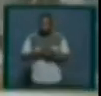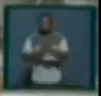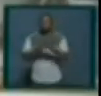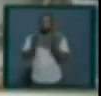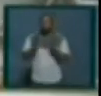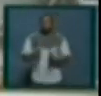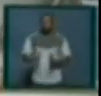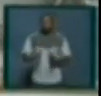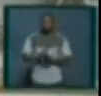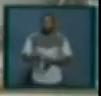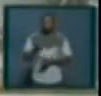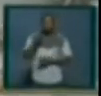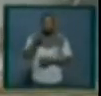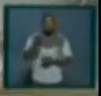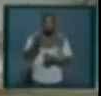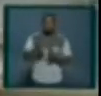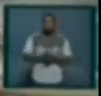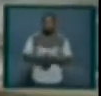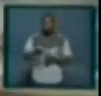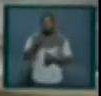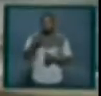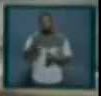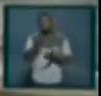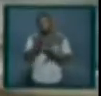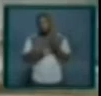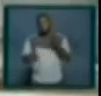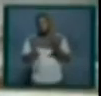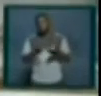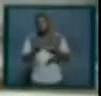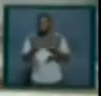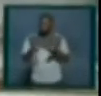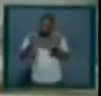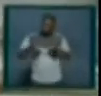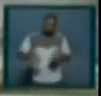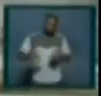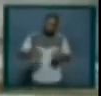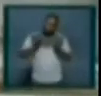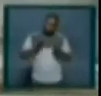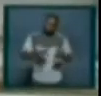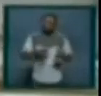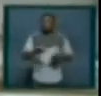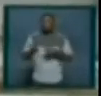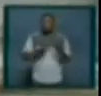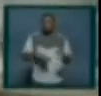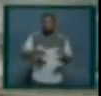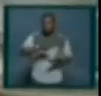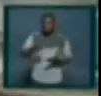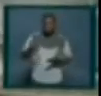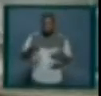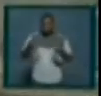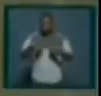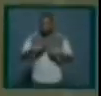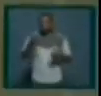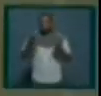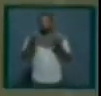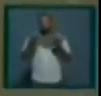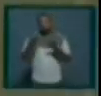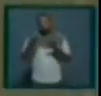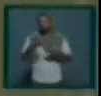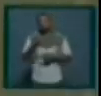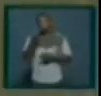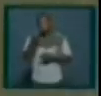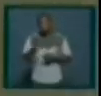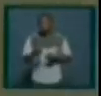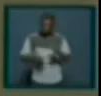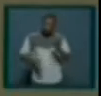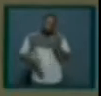Conséquence, certains préfèrent périr quand d'autres qui ont les moyens vont voir ailleurs. C'est le